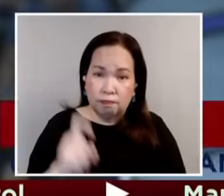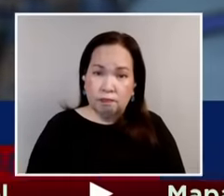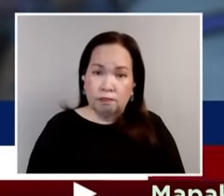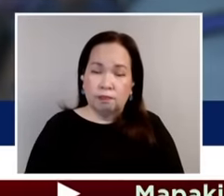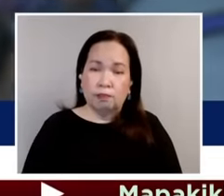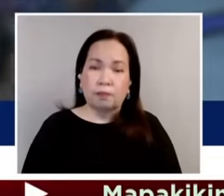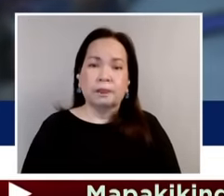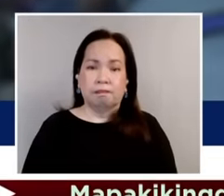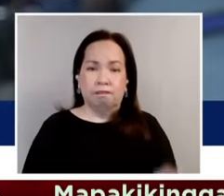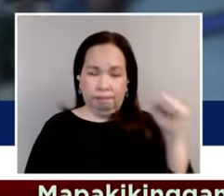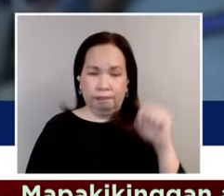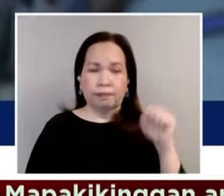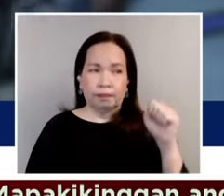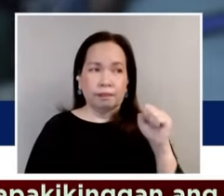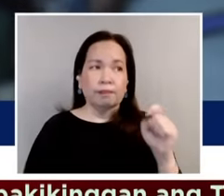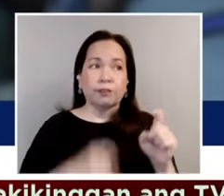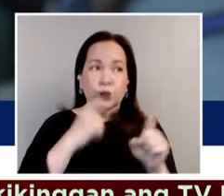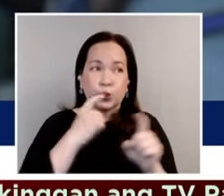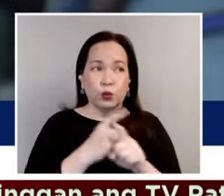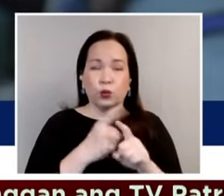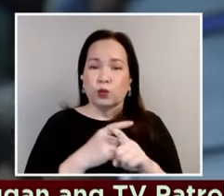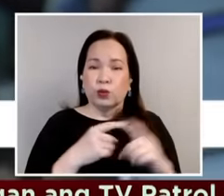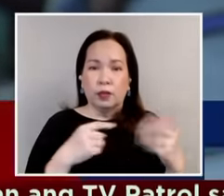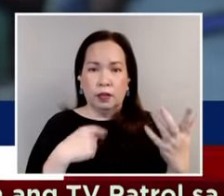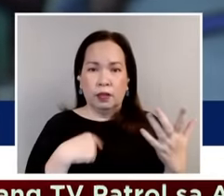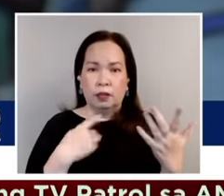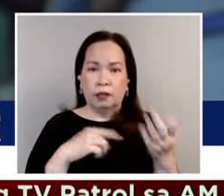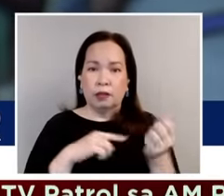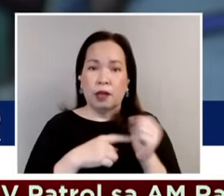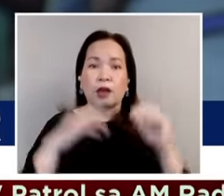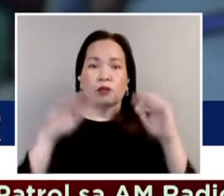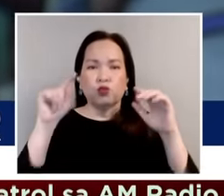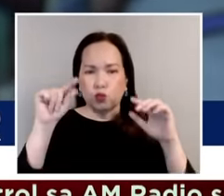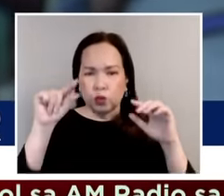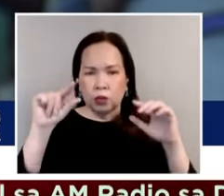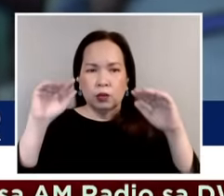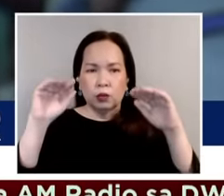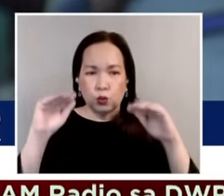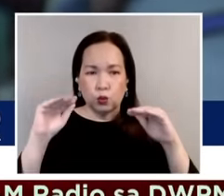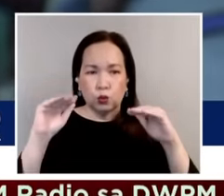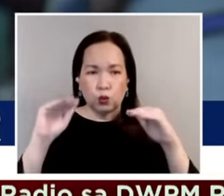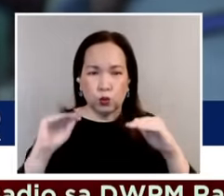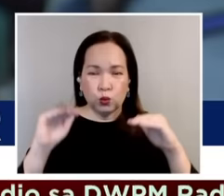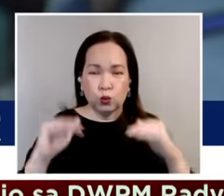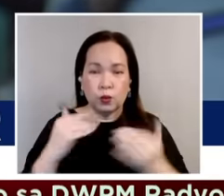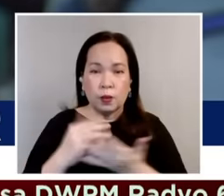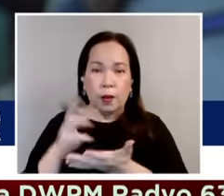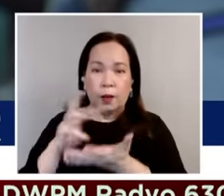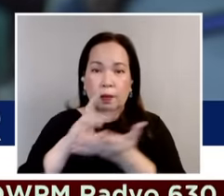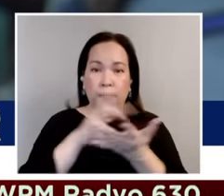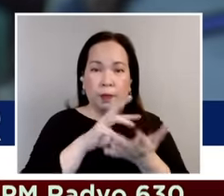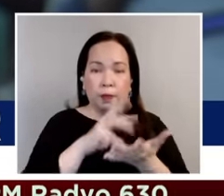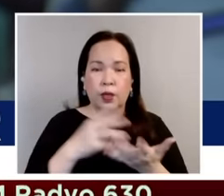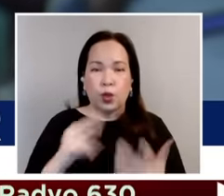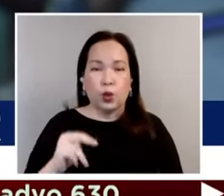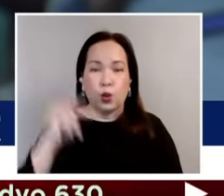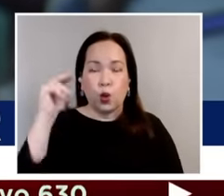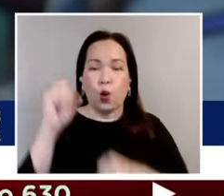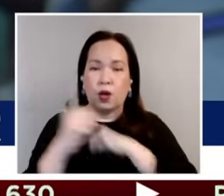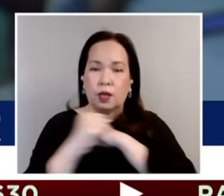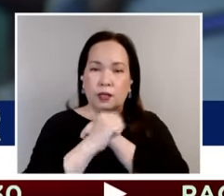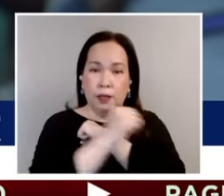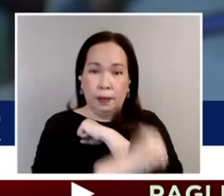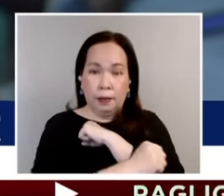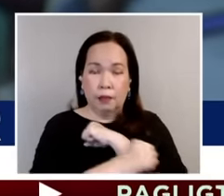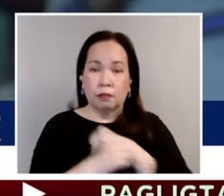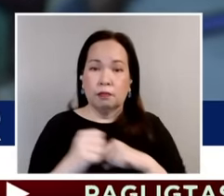Yes, Henry. Sa ngayon, nagsimula na humupa ang baha sa mga bayan dito sa Northern Samar. Pero